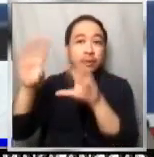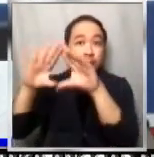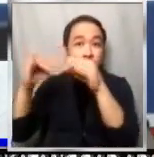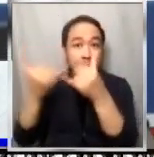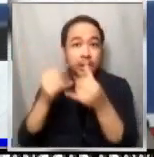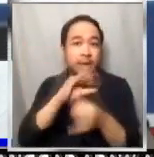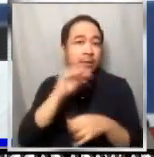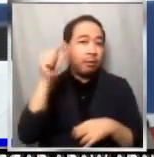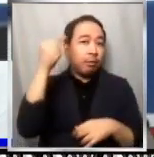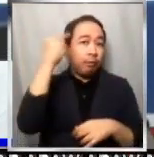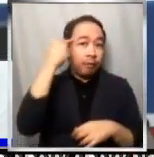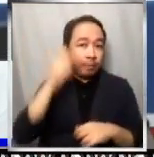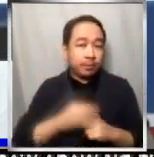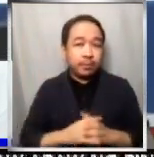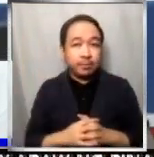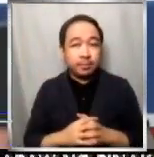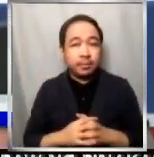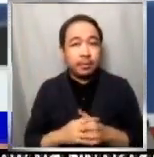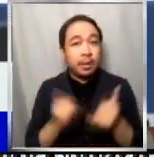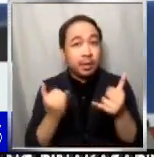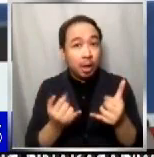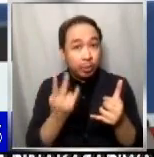indemnification law is necessary and that is now